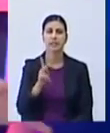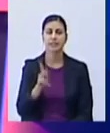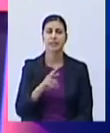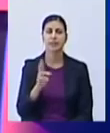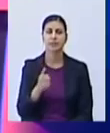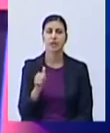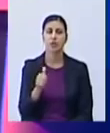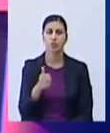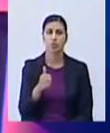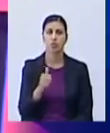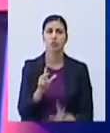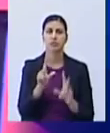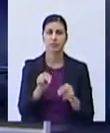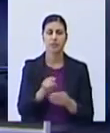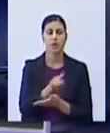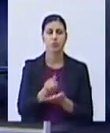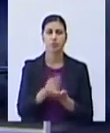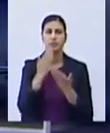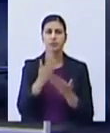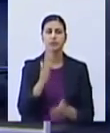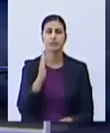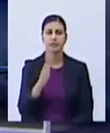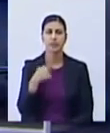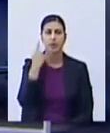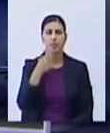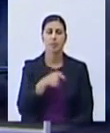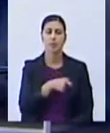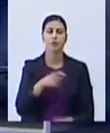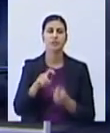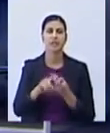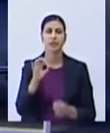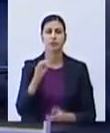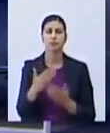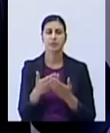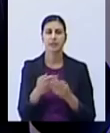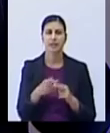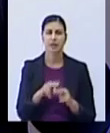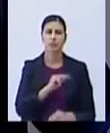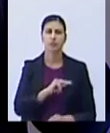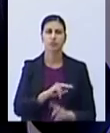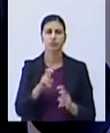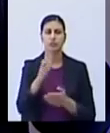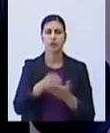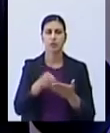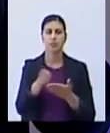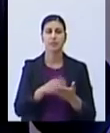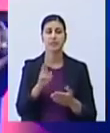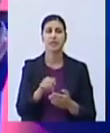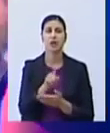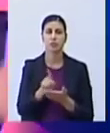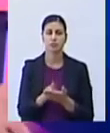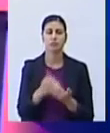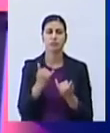და როგორც დაგპირდით აუცილებლად დაგისვამდეთ კითხვას მაჟორიტარობასთან დაკავშირებით კერძოდ ამ ინსტიტუტის გაუქმებასთან და ამიტომ